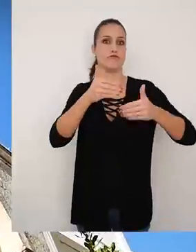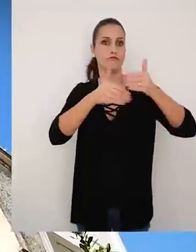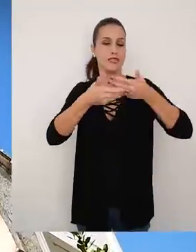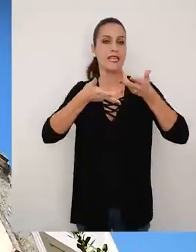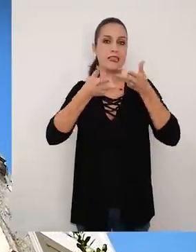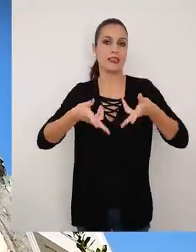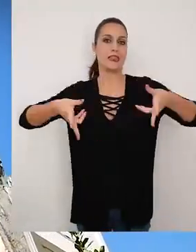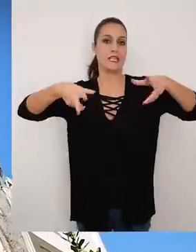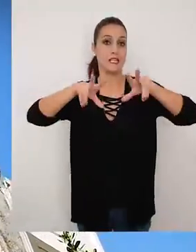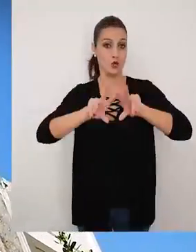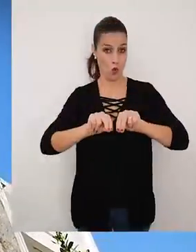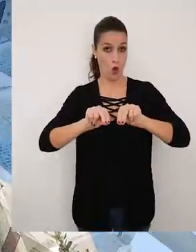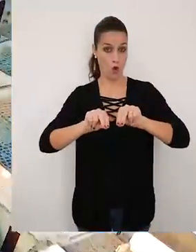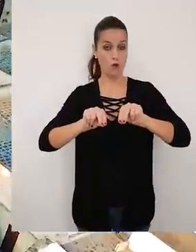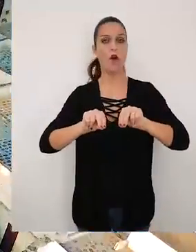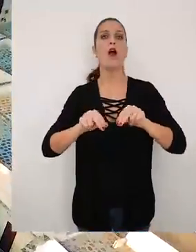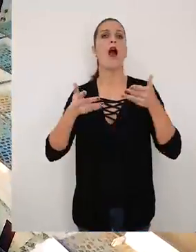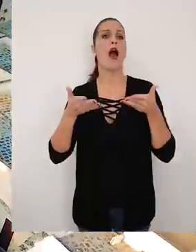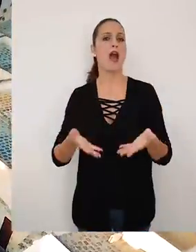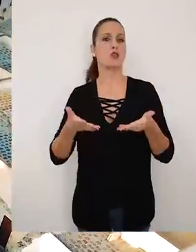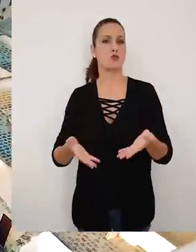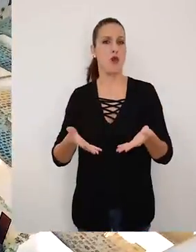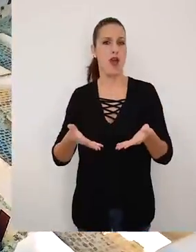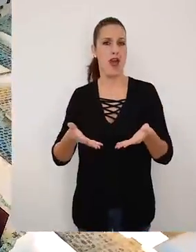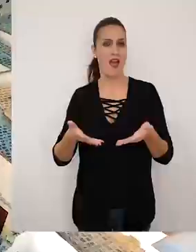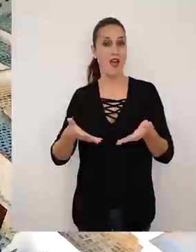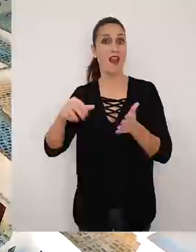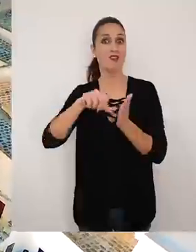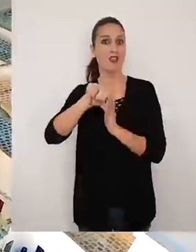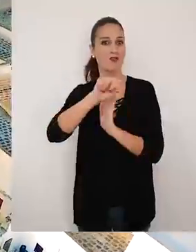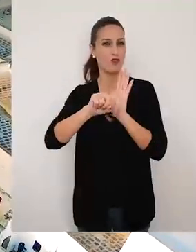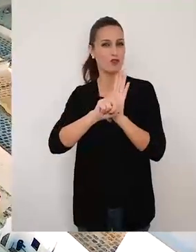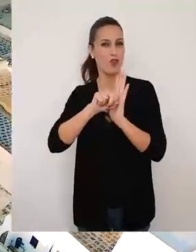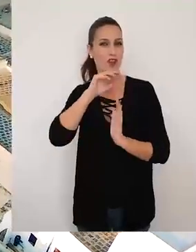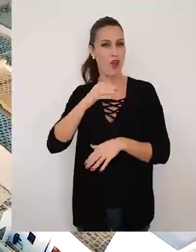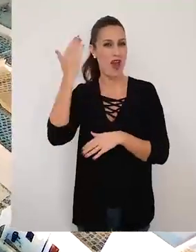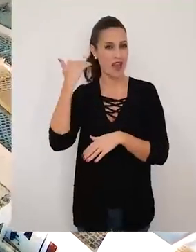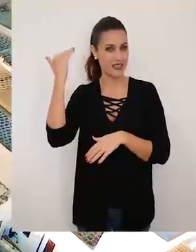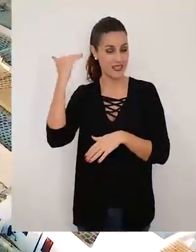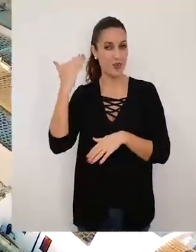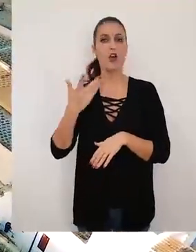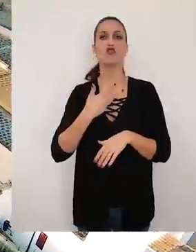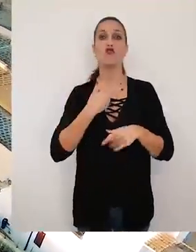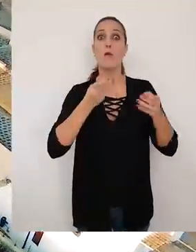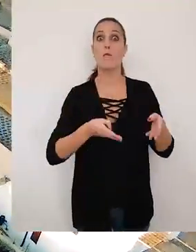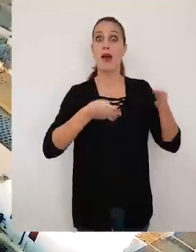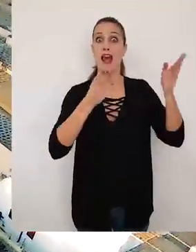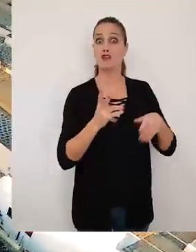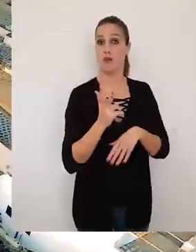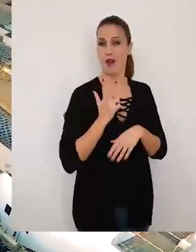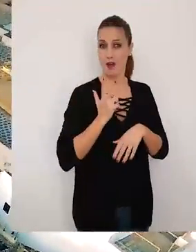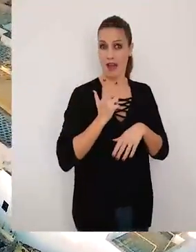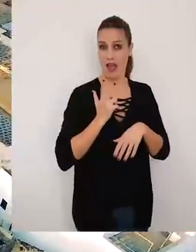rovine, riconducibile quindi all'attuale borgo antico, caratterizzato prevalentemente dalla presenza del palazzo baronale e